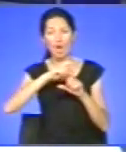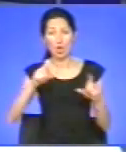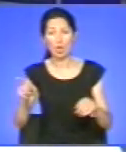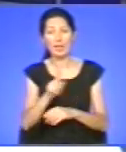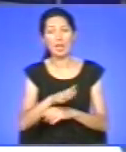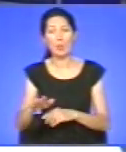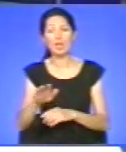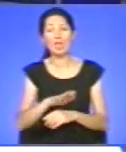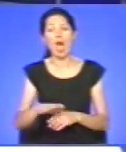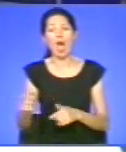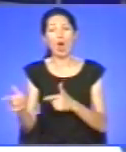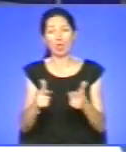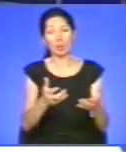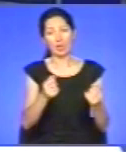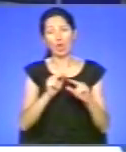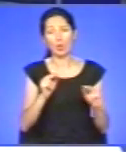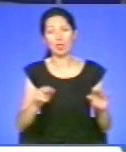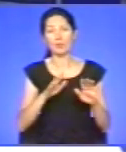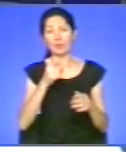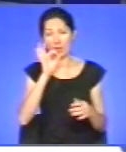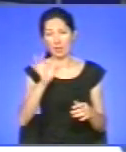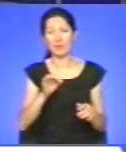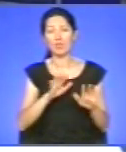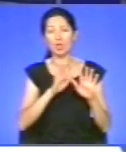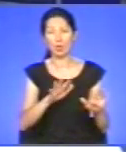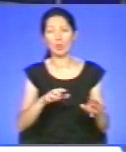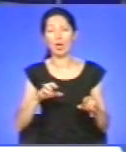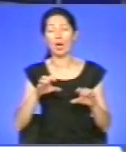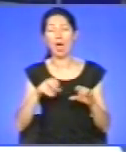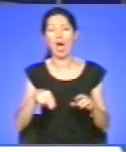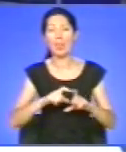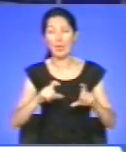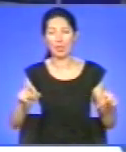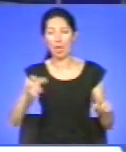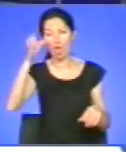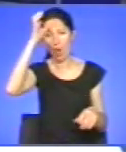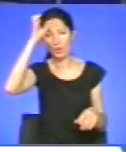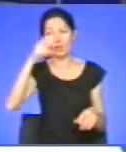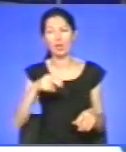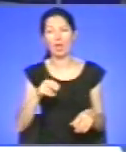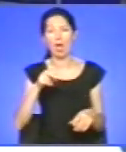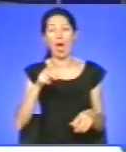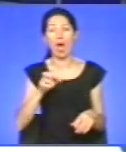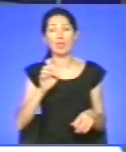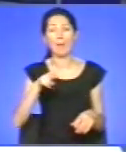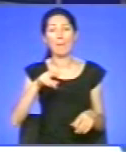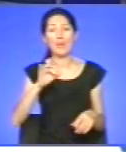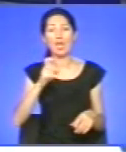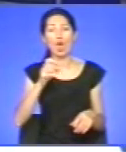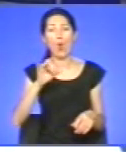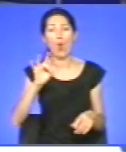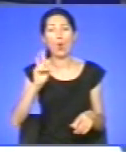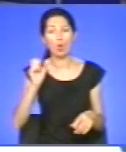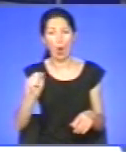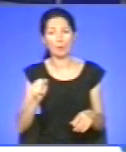прийняти учнів, запевнила заступник директора департаменту освіти і науки обласної державної адміністрації Оксана Піхурко. На ремонт